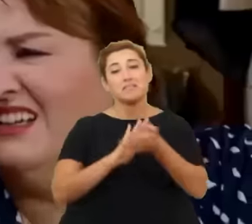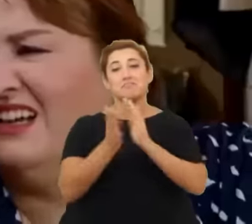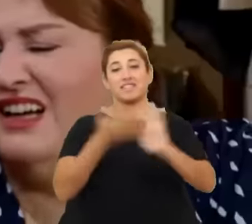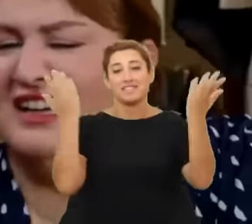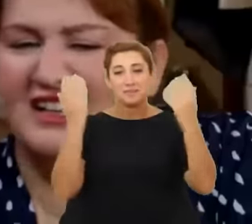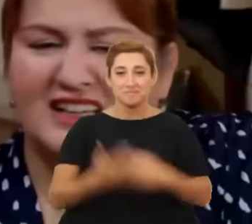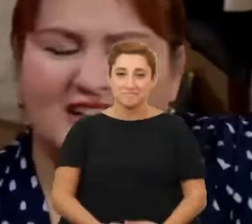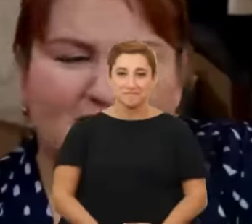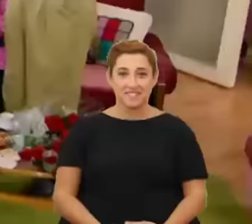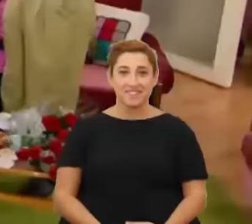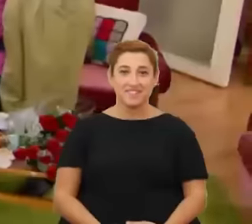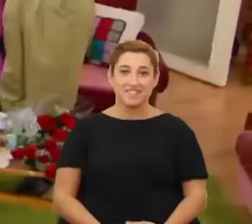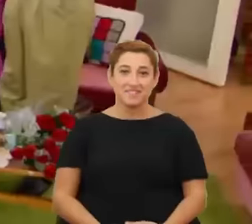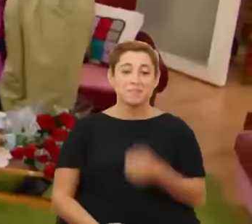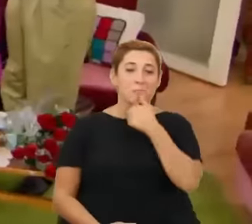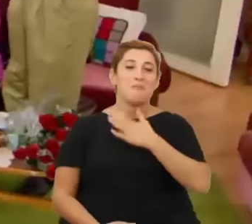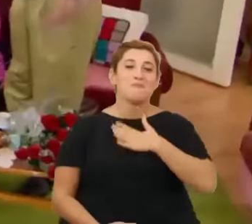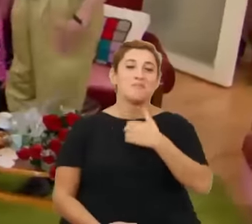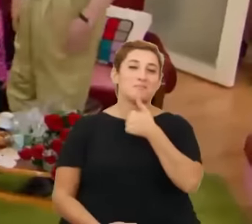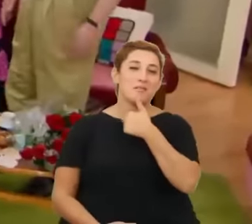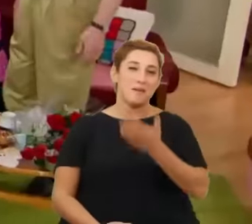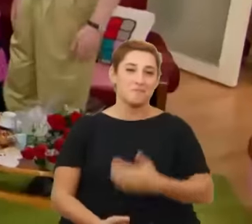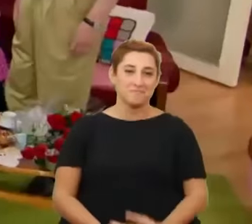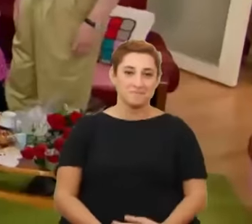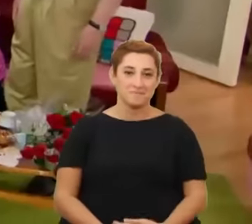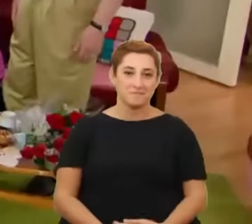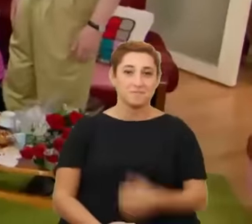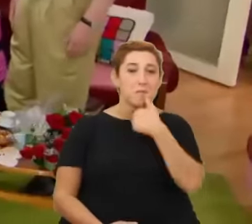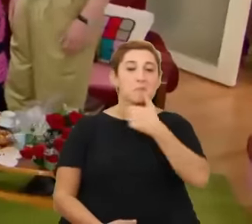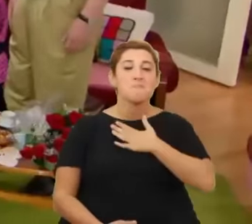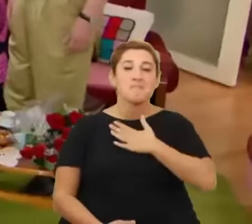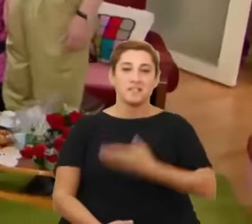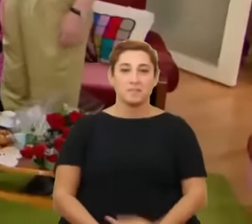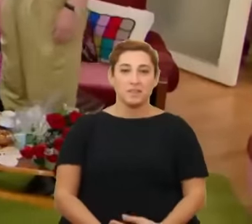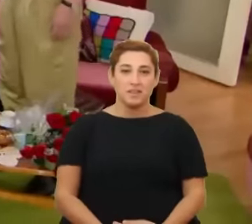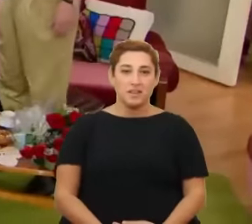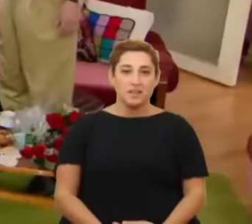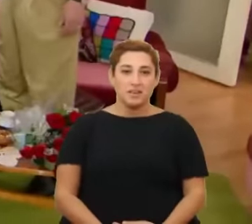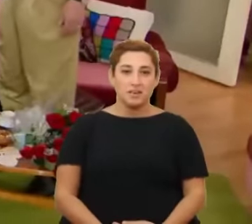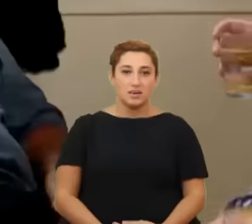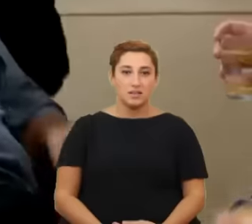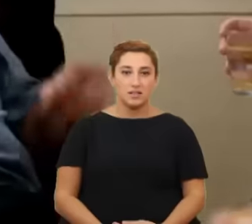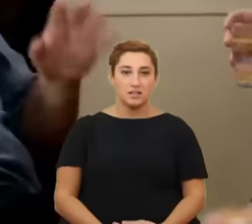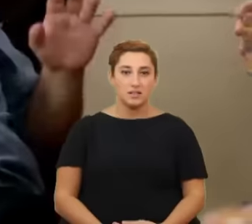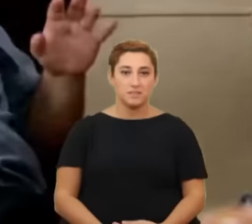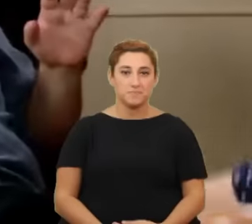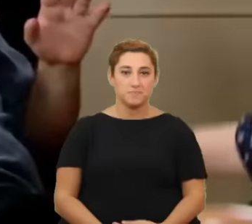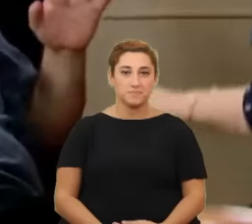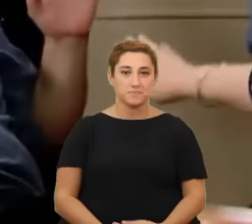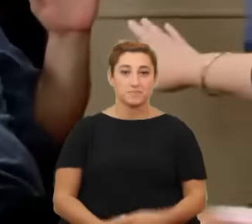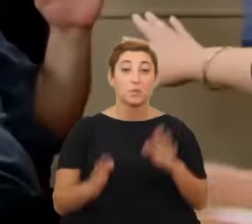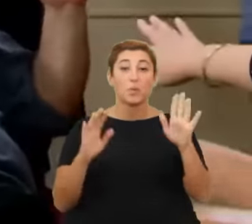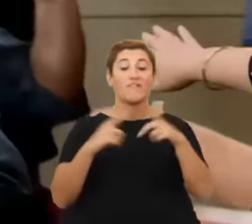gitti. Babam benim, babam. Öpücük Ahmet'ten. Ya, ne güzel ya.